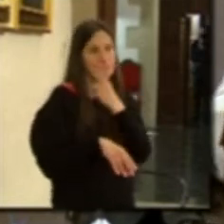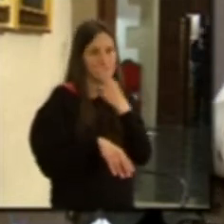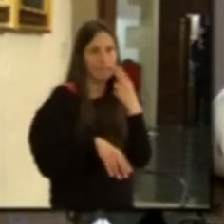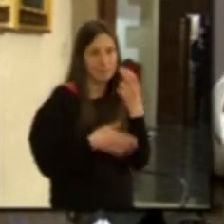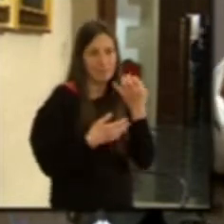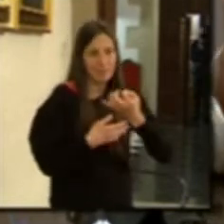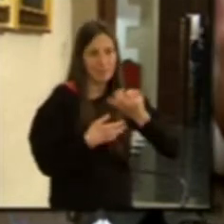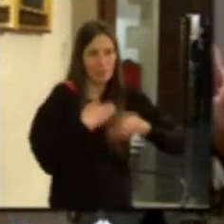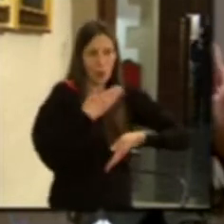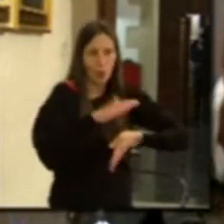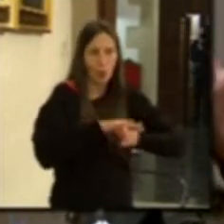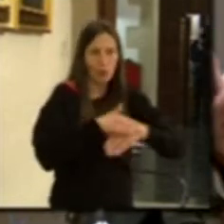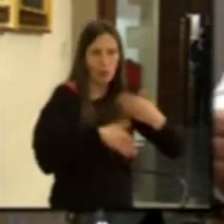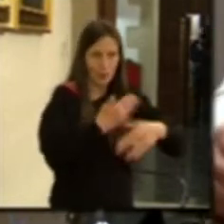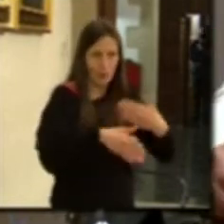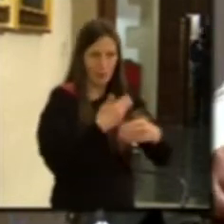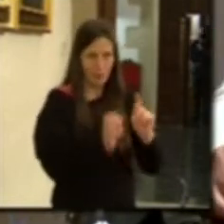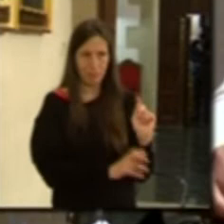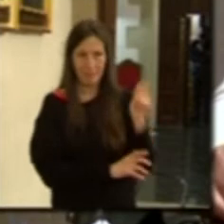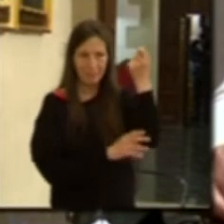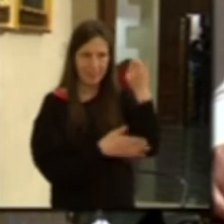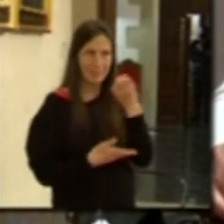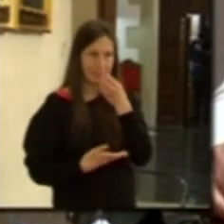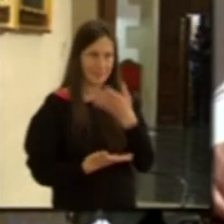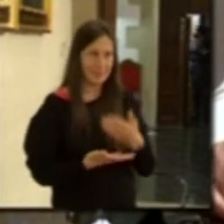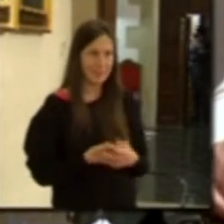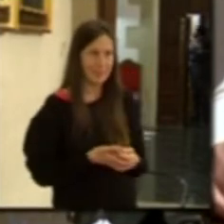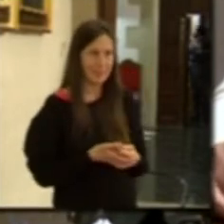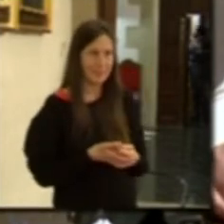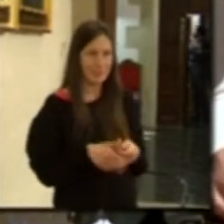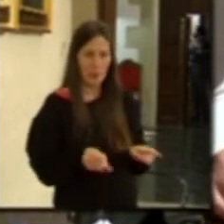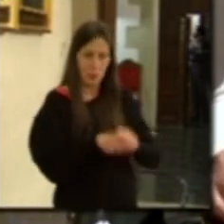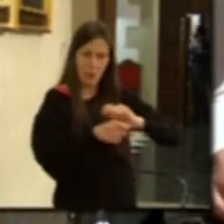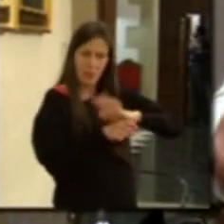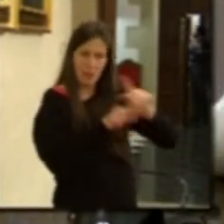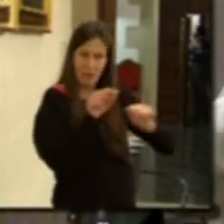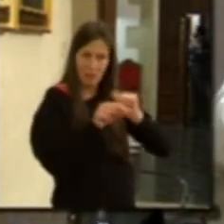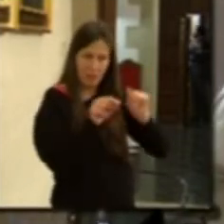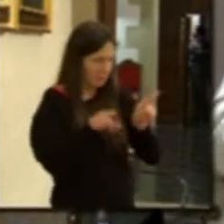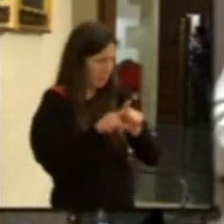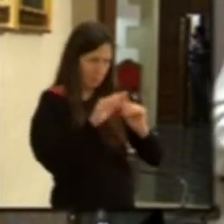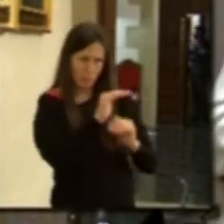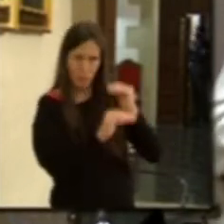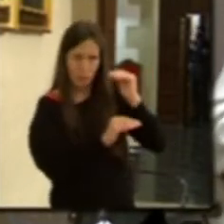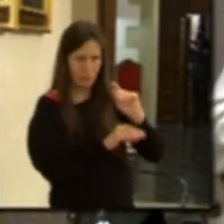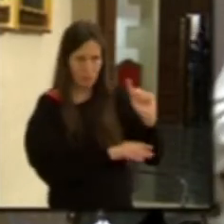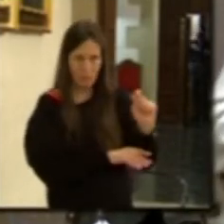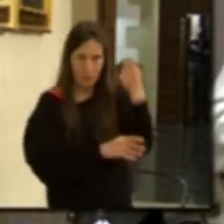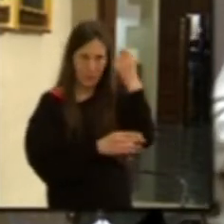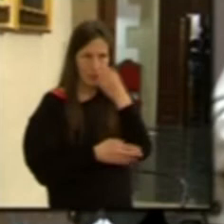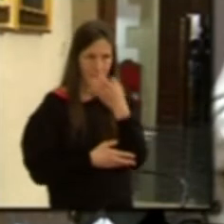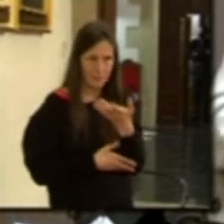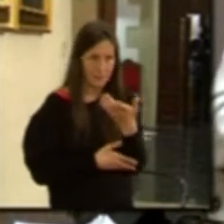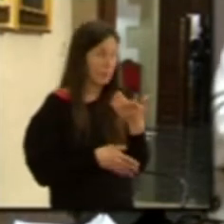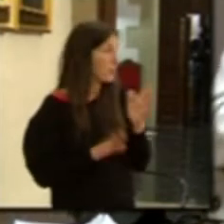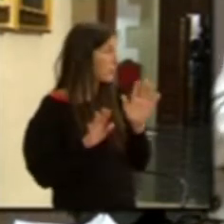de continuar-la tirant amb aquest repte tan gran que pot ser, doncs, aquesta pandèmia. Però potser una de les coses que també et planteges, diguem-ne, com a ciutat